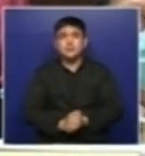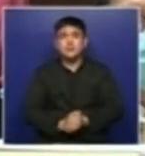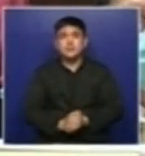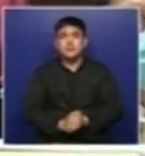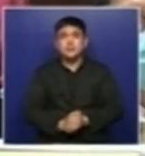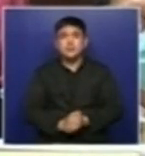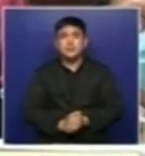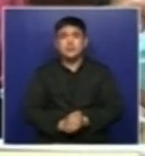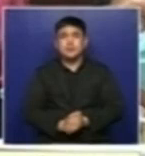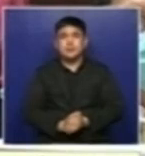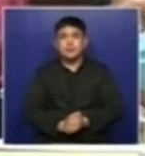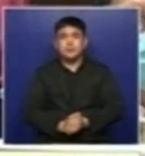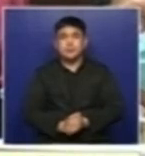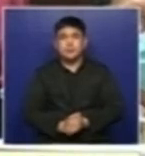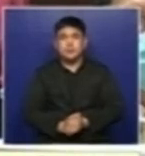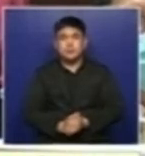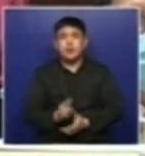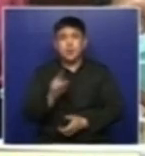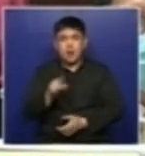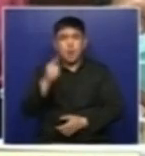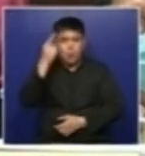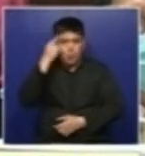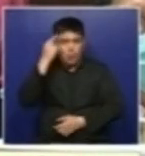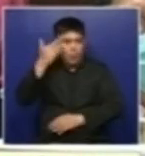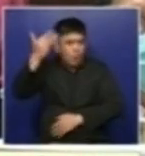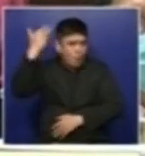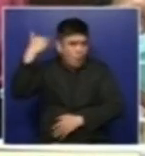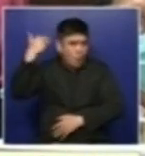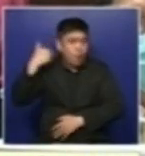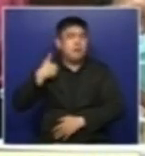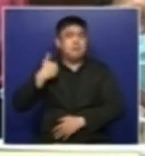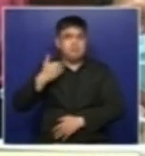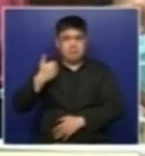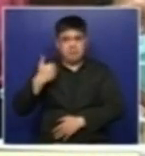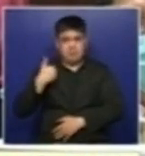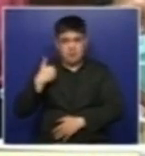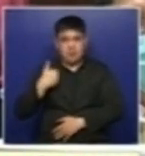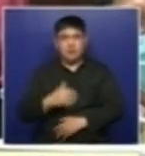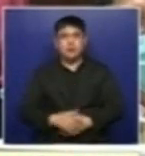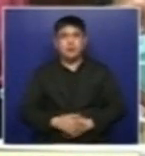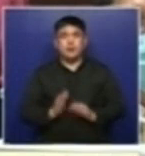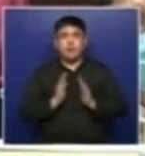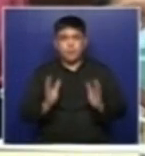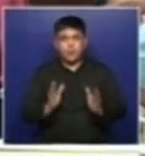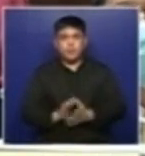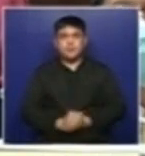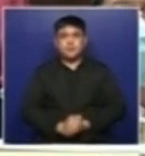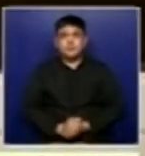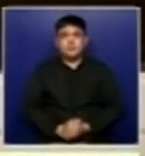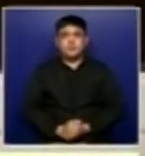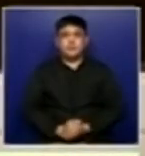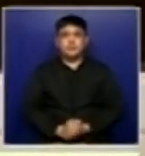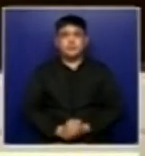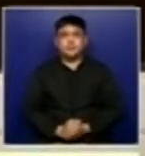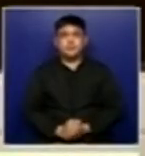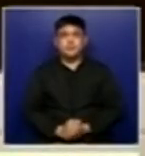ยท่านเนี่ยรับรู้และรับทราบว่ามีบ่อนการพนันขอบคุณครับ ท่านรัฐมนตรีเชิญนะ